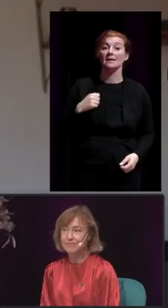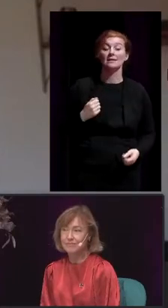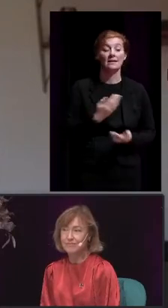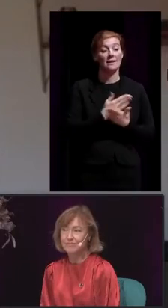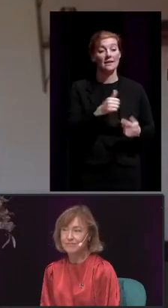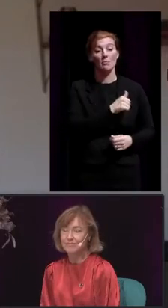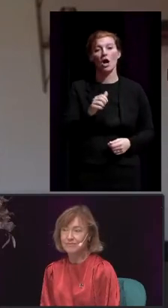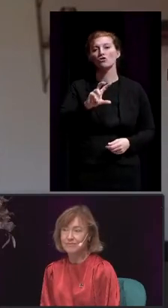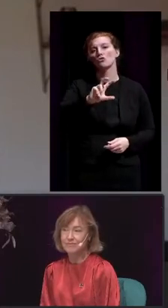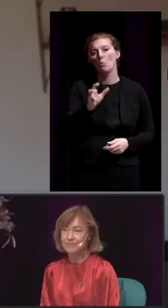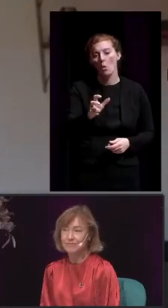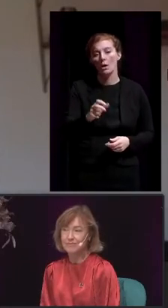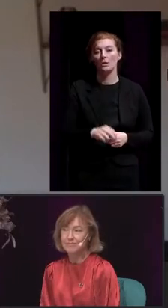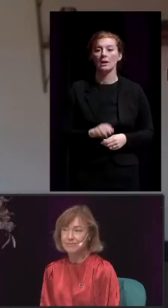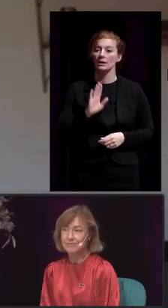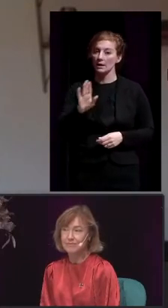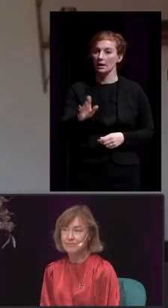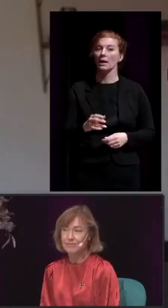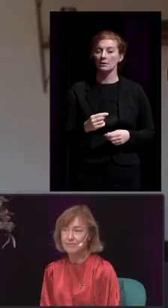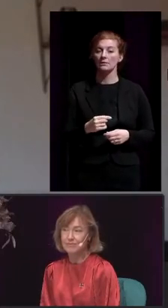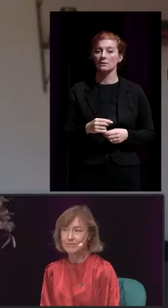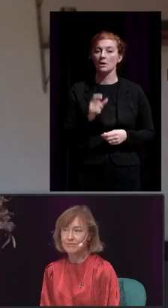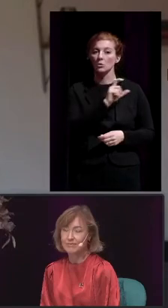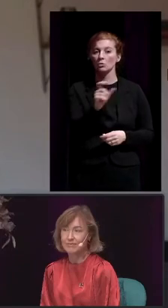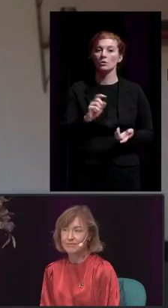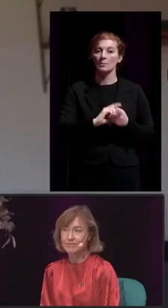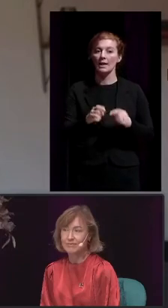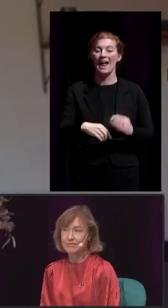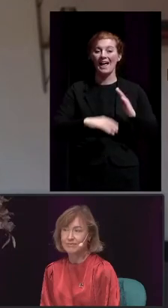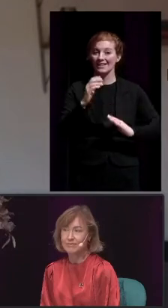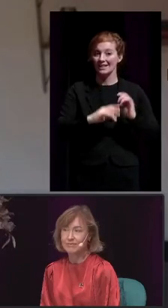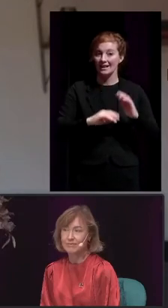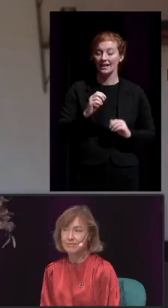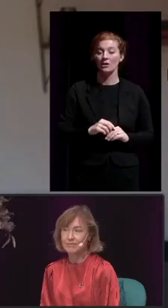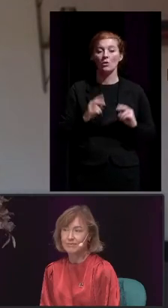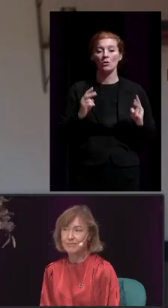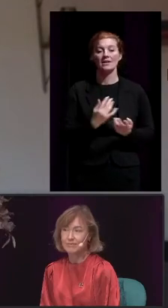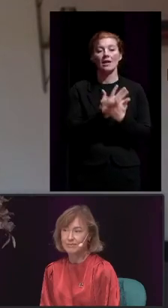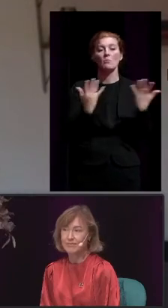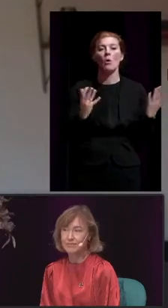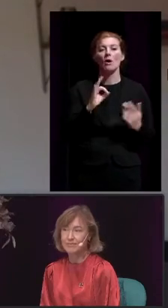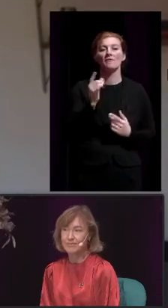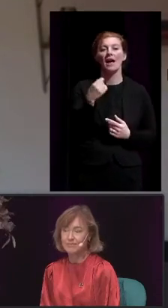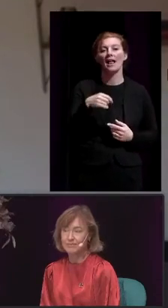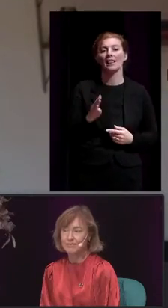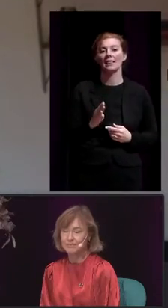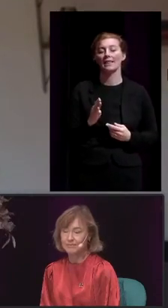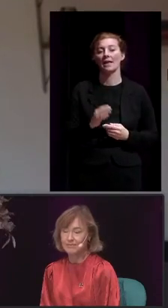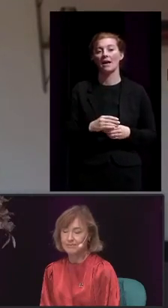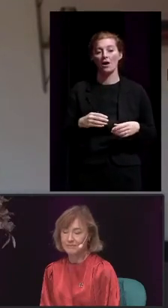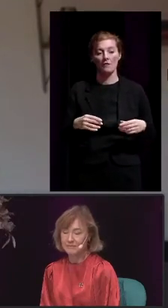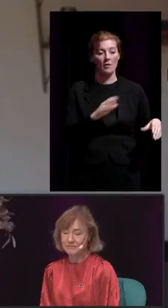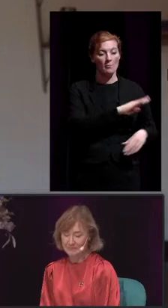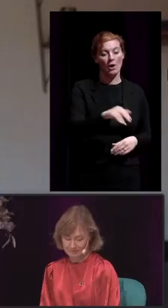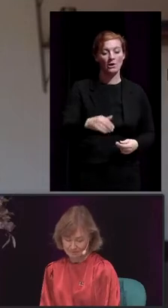har möjlighet att bli till handling. Och se till att en mångfald av barn och unga inkluderas. Att det inte bara är en ungdomsrepresentant,